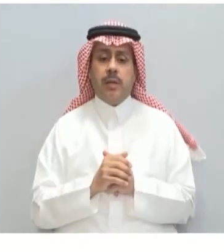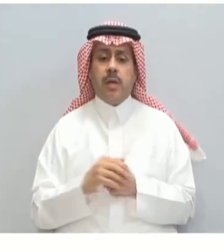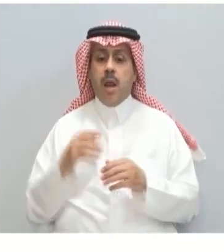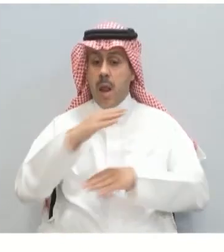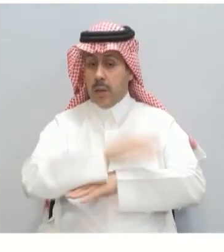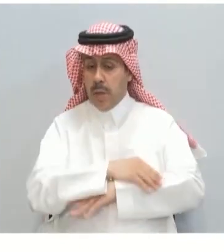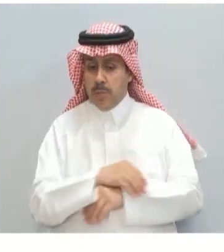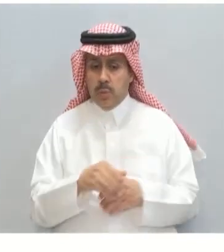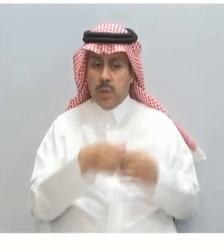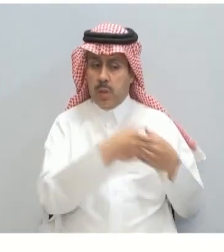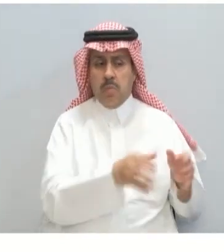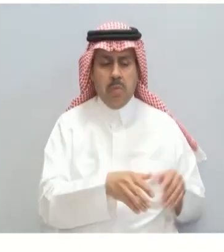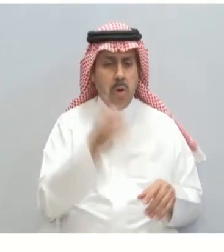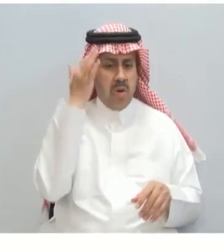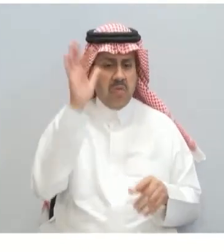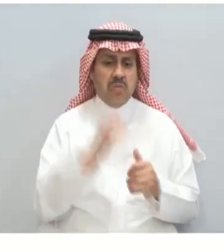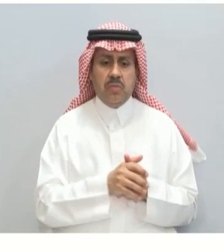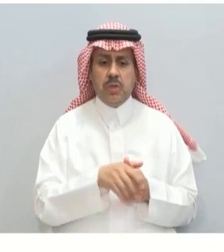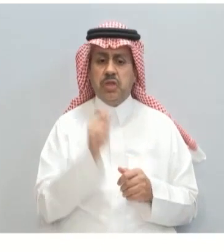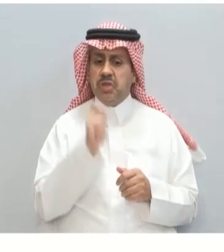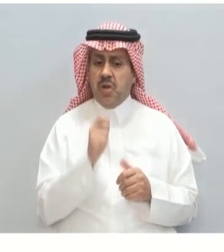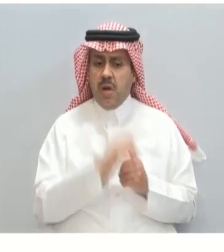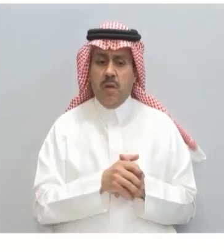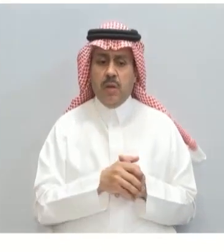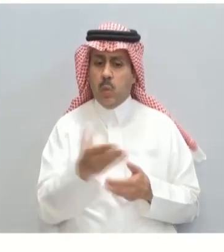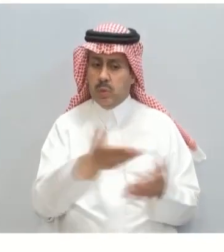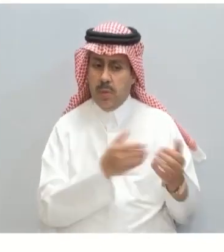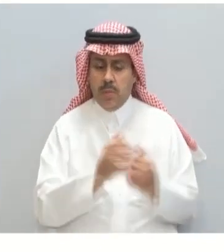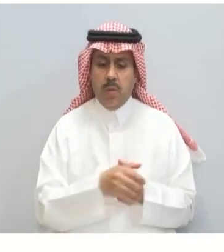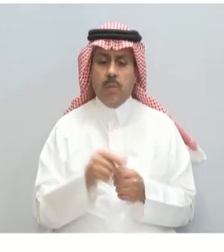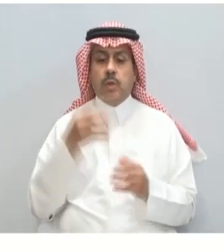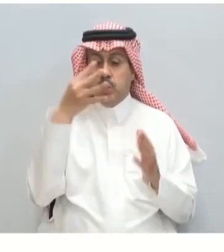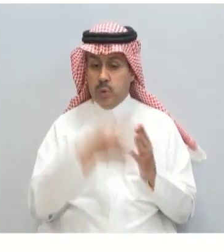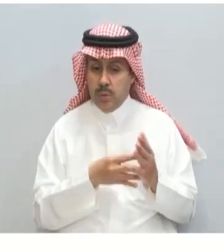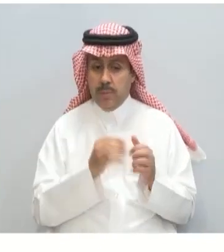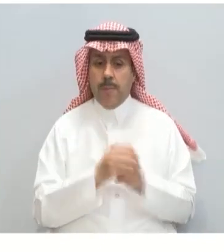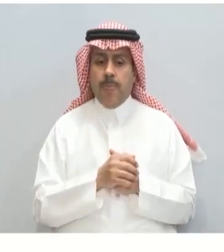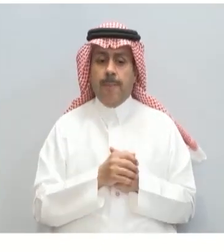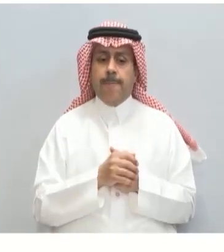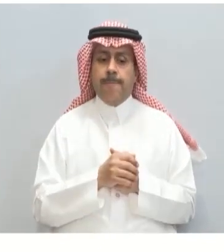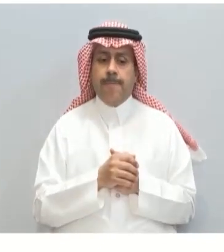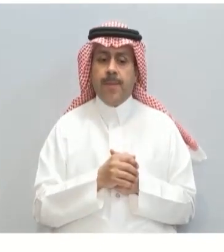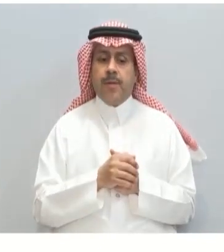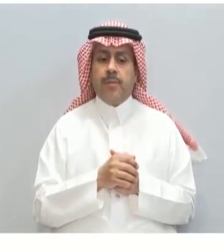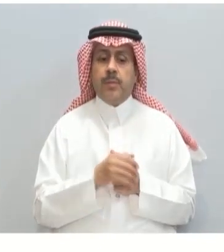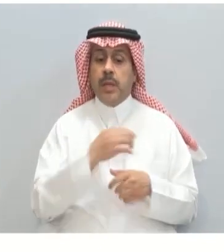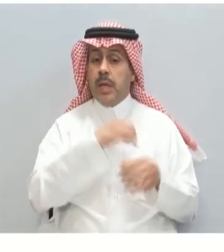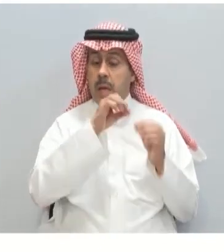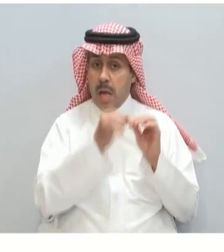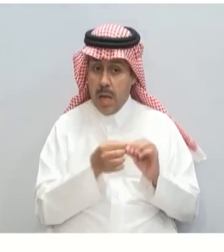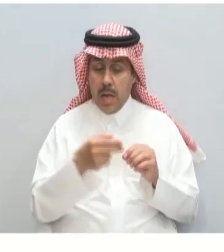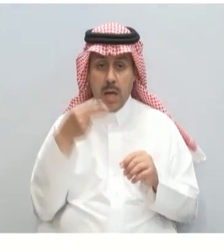والتقاضي فيما يتصل بالعقائد متى كان ذلك مشروعا ومقررا لديهم ان عقد